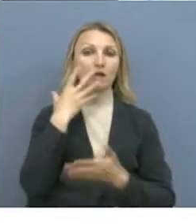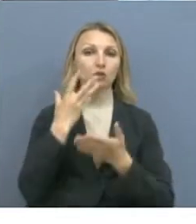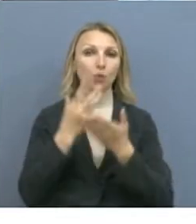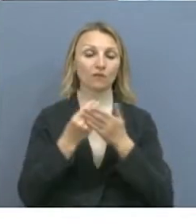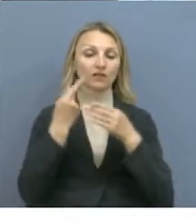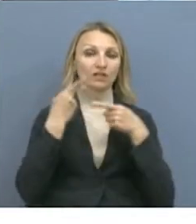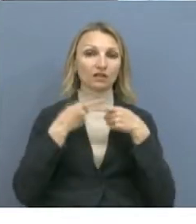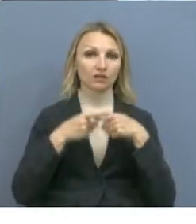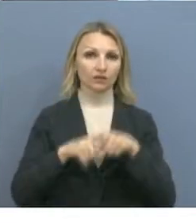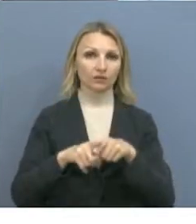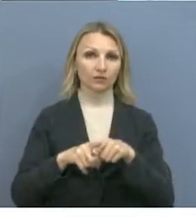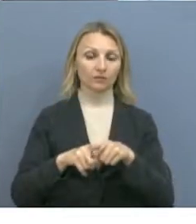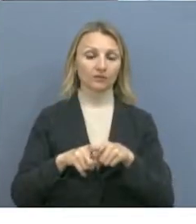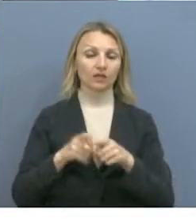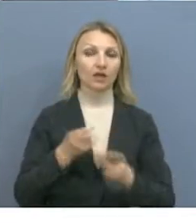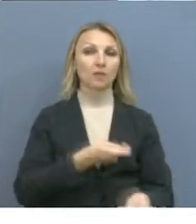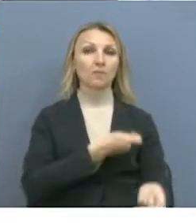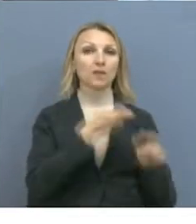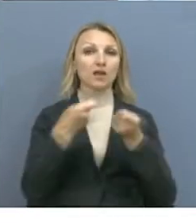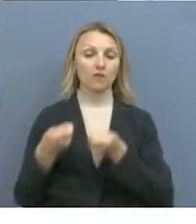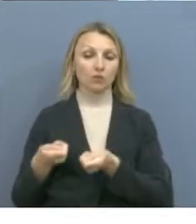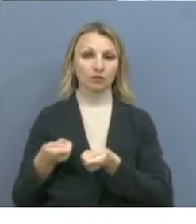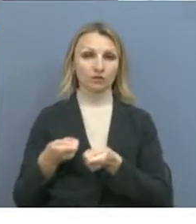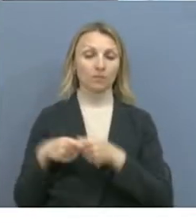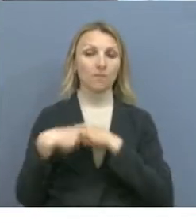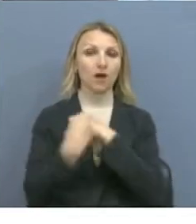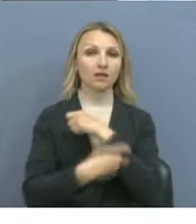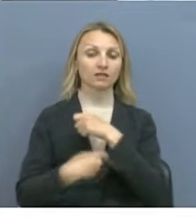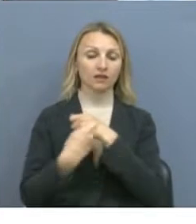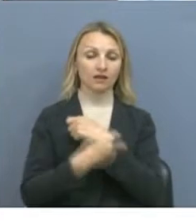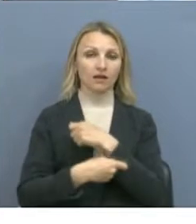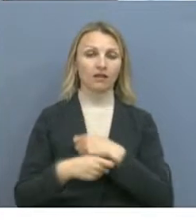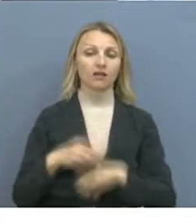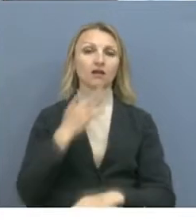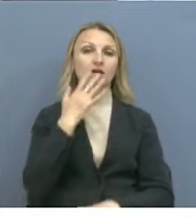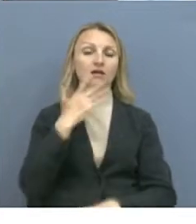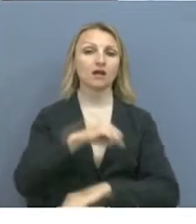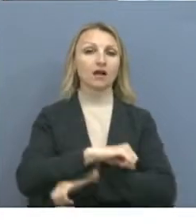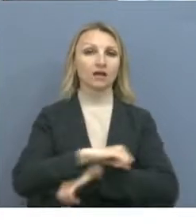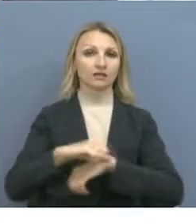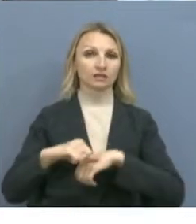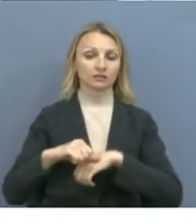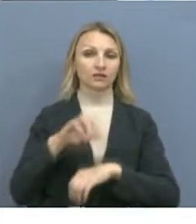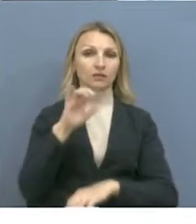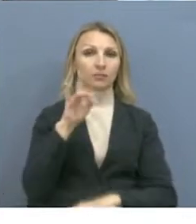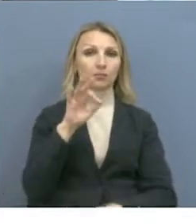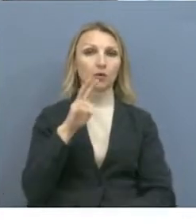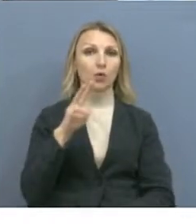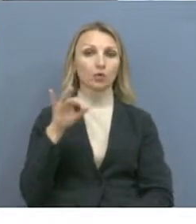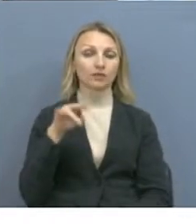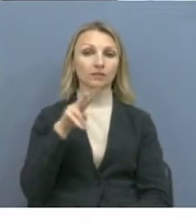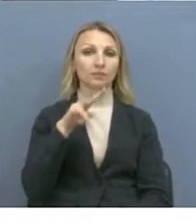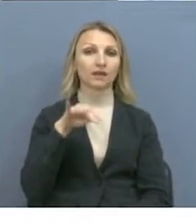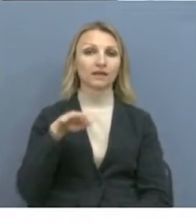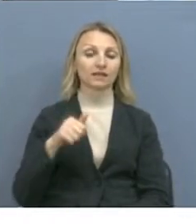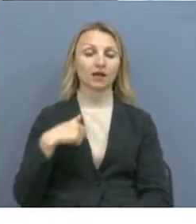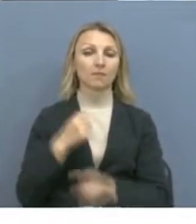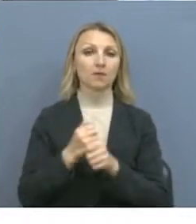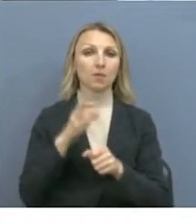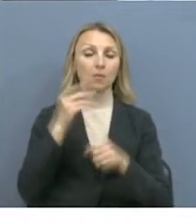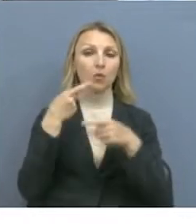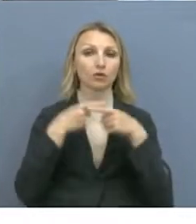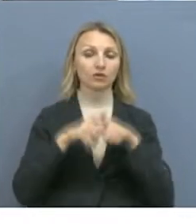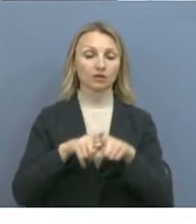Основные поставщики сырья у нас это в основном зарубежные компании. Бронеплиты мы делаем совместно по технологии